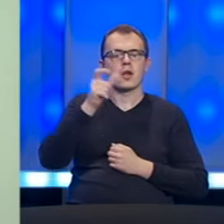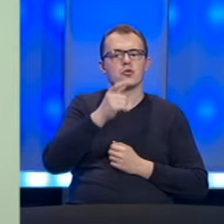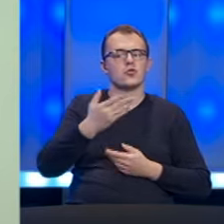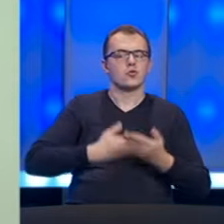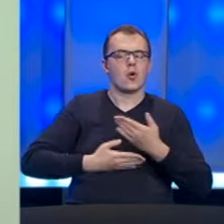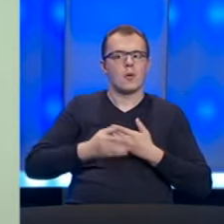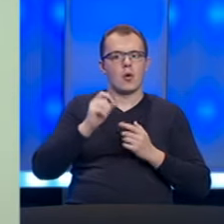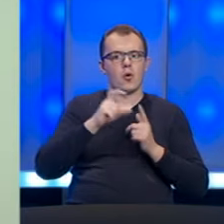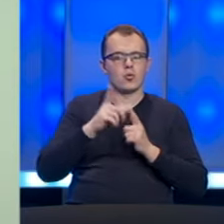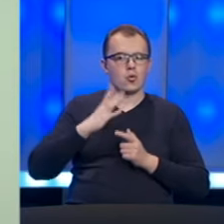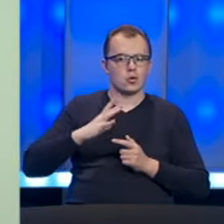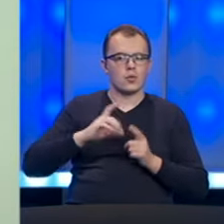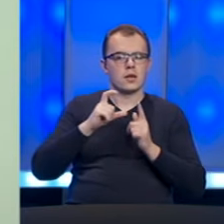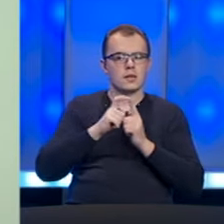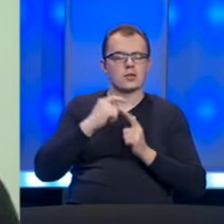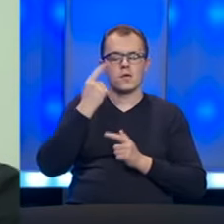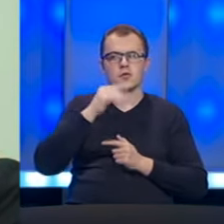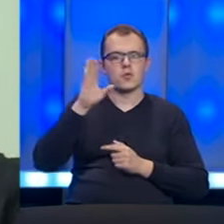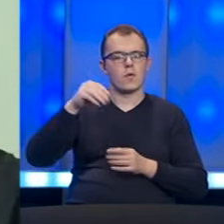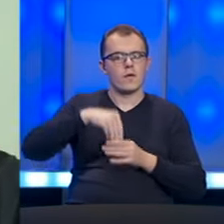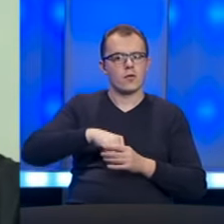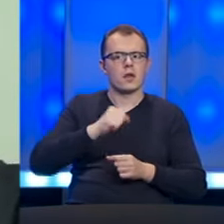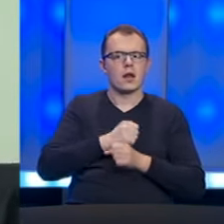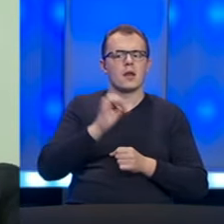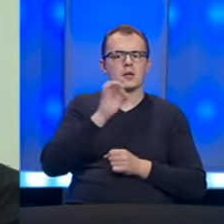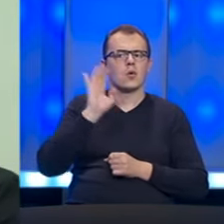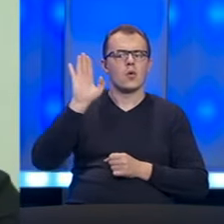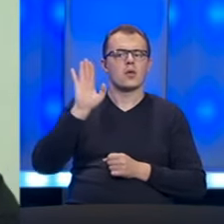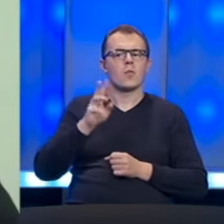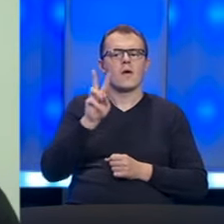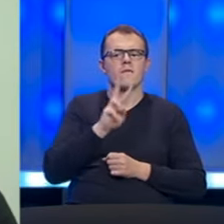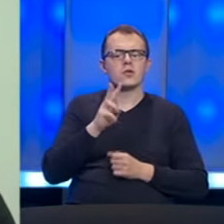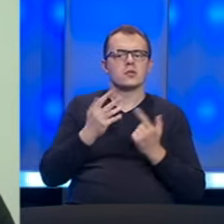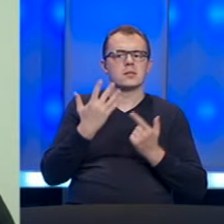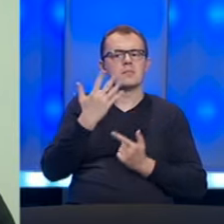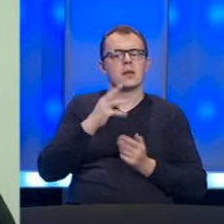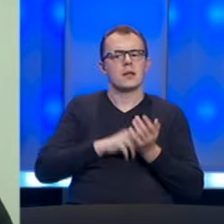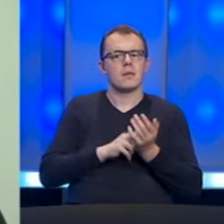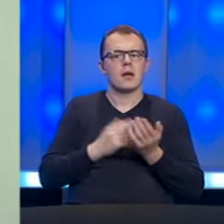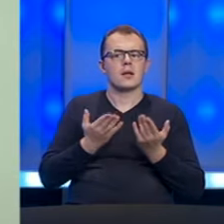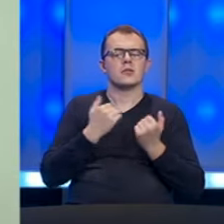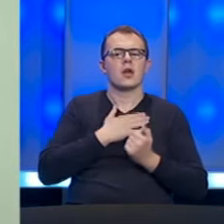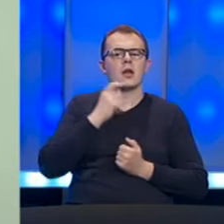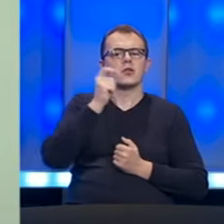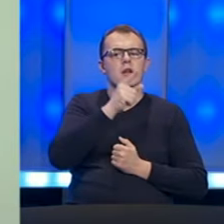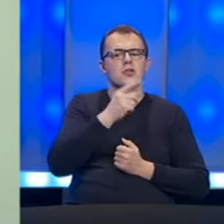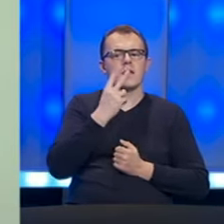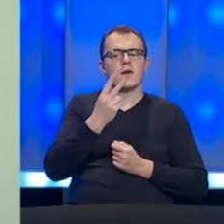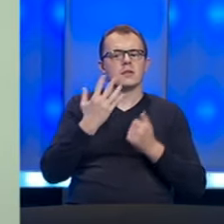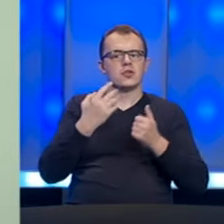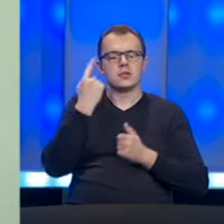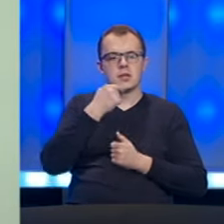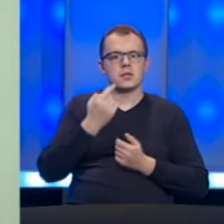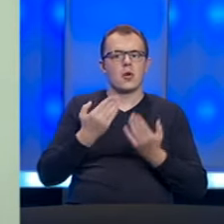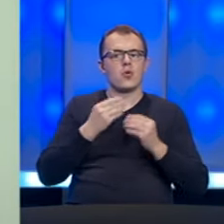dobili od gospodina Draškovića, lično njegove fondacije. Radi se ovim vaučerima 75 maraka gdje će naši građani, 26 lica,